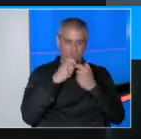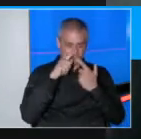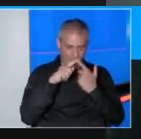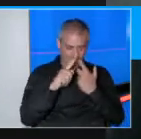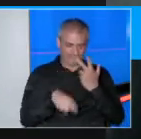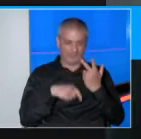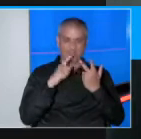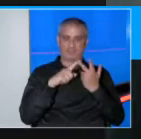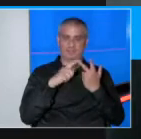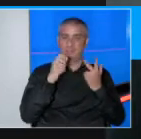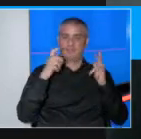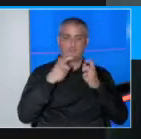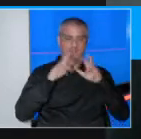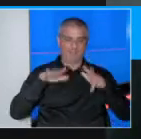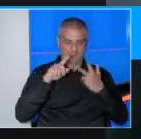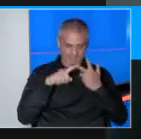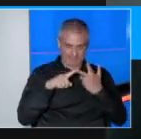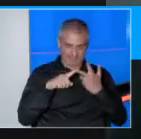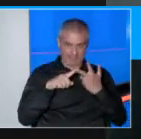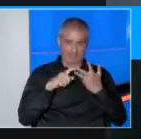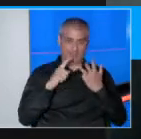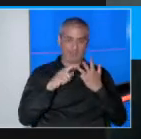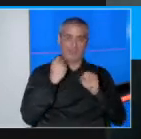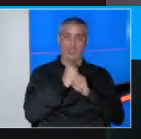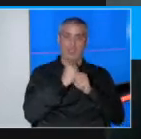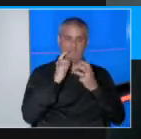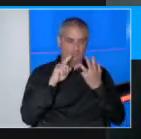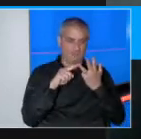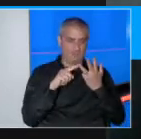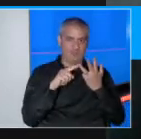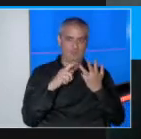המשותפת, אבס, מפלגת העבודה,